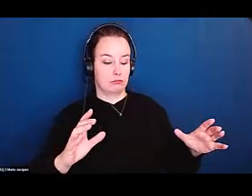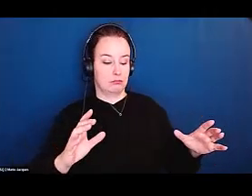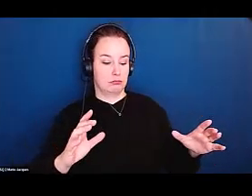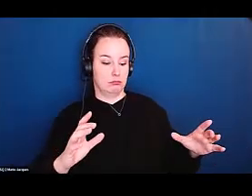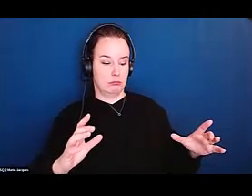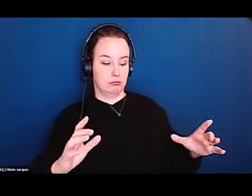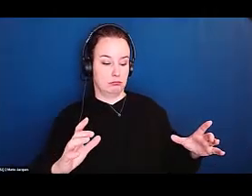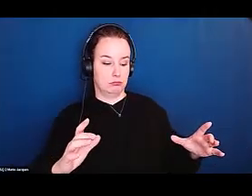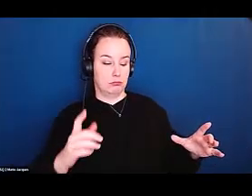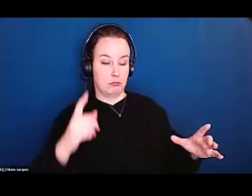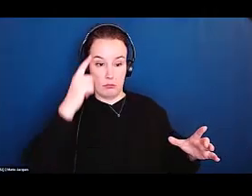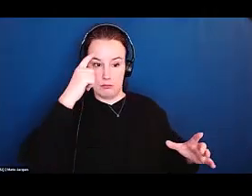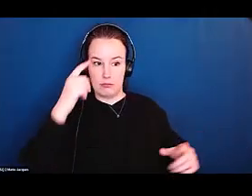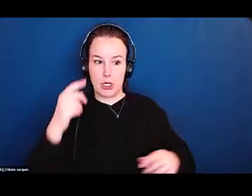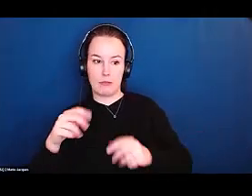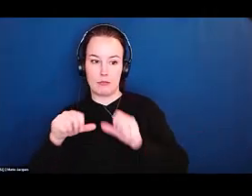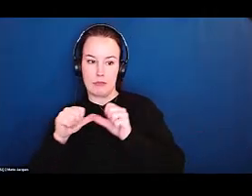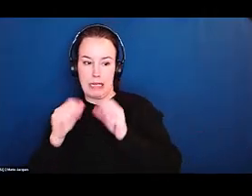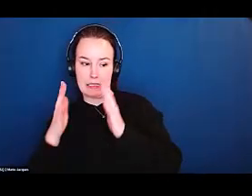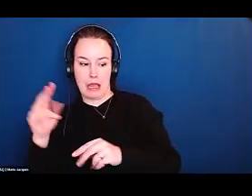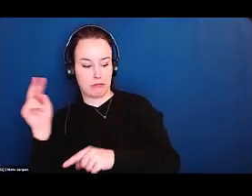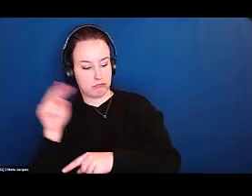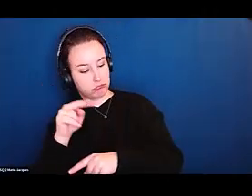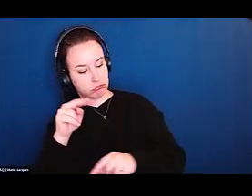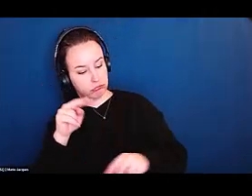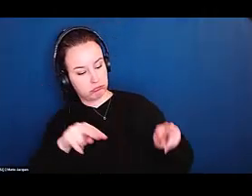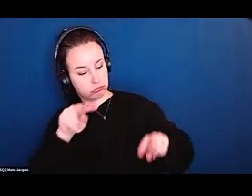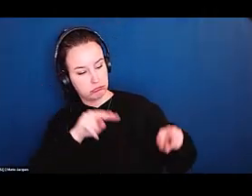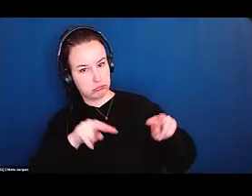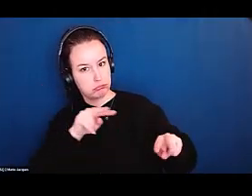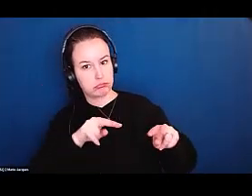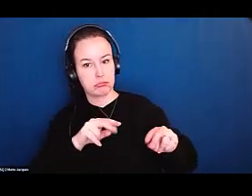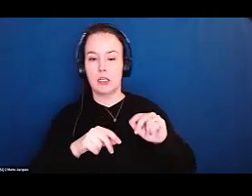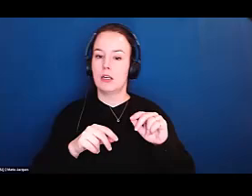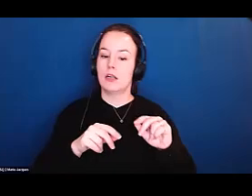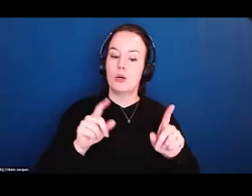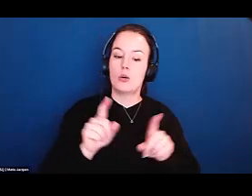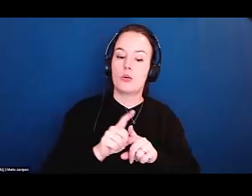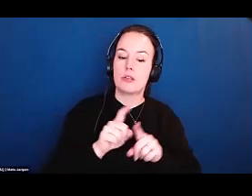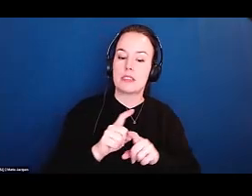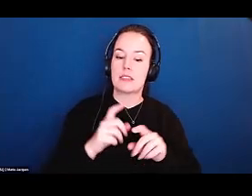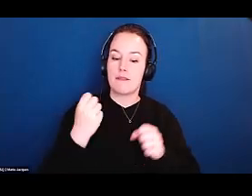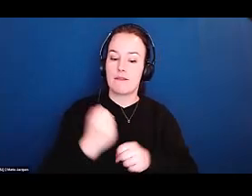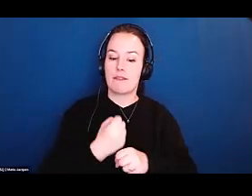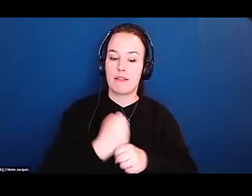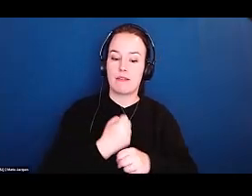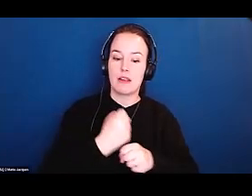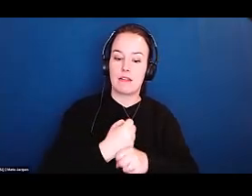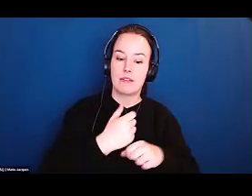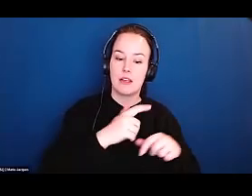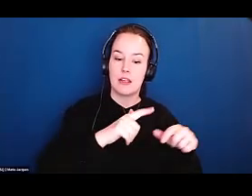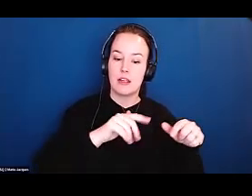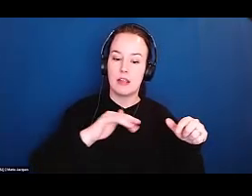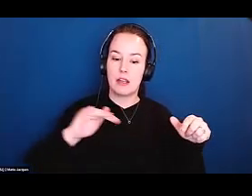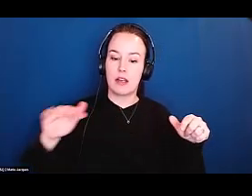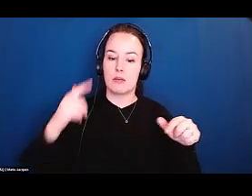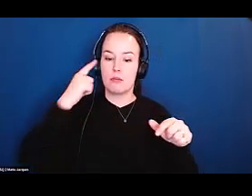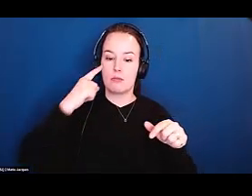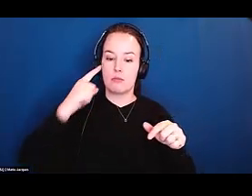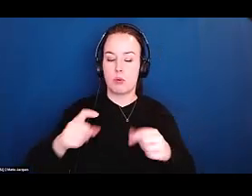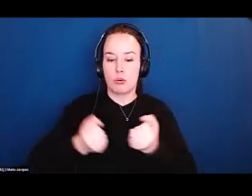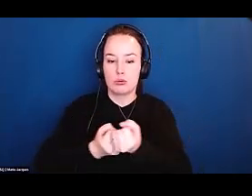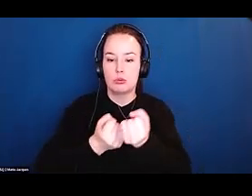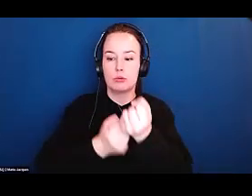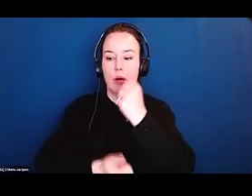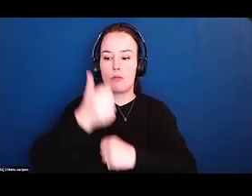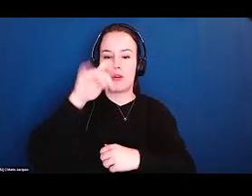Euh, on a organisé différentes choses qui ont donné aux résidents un